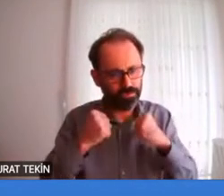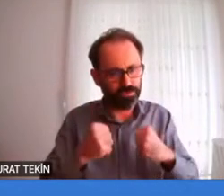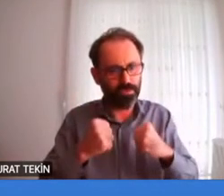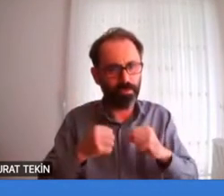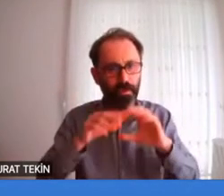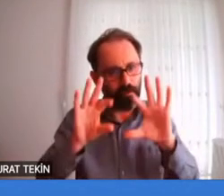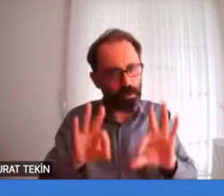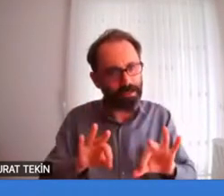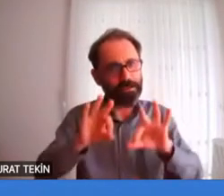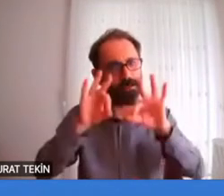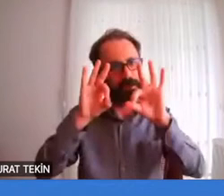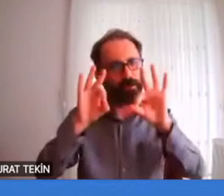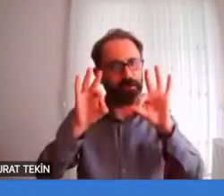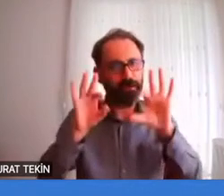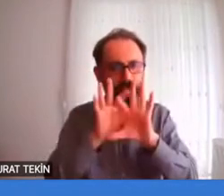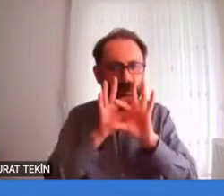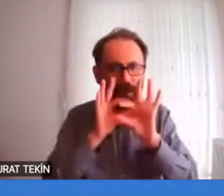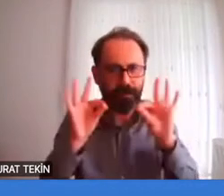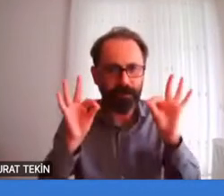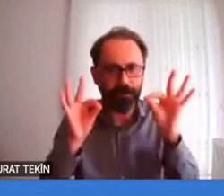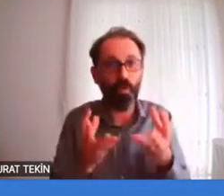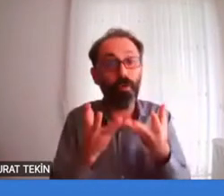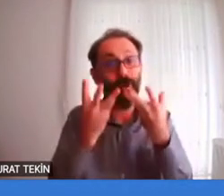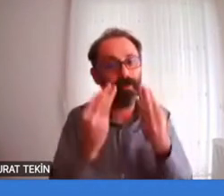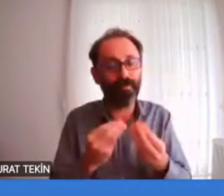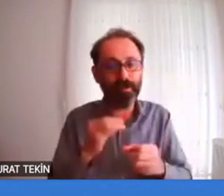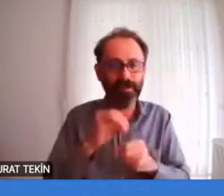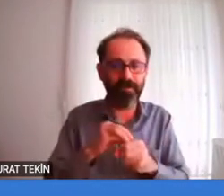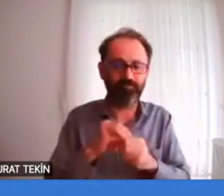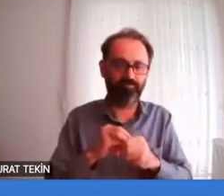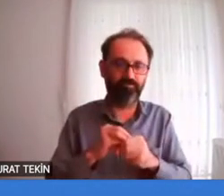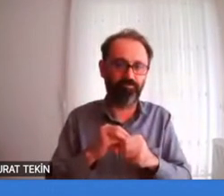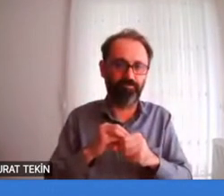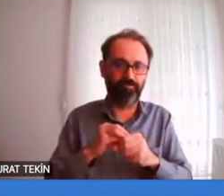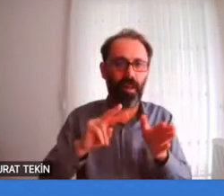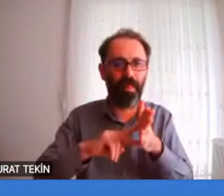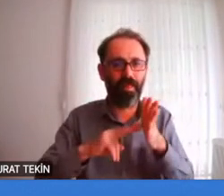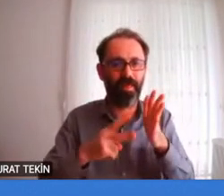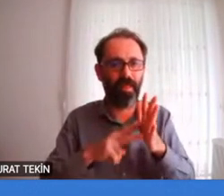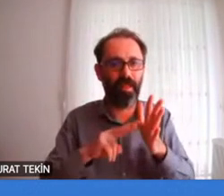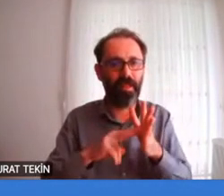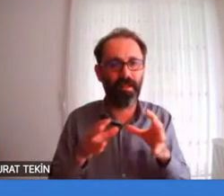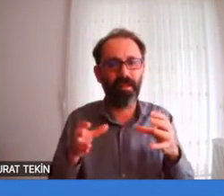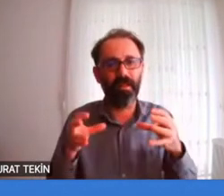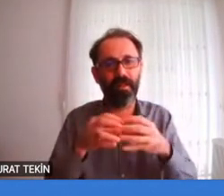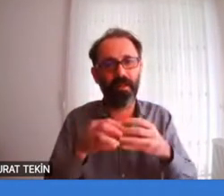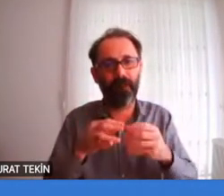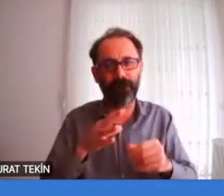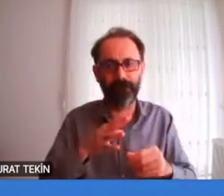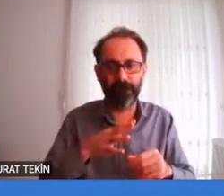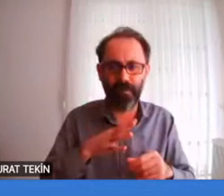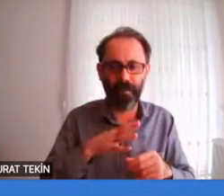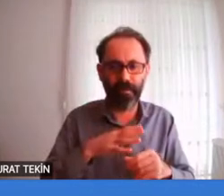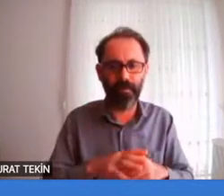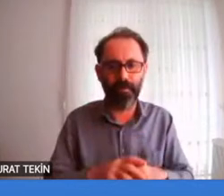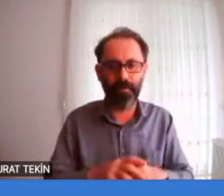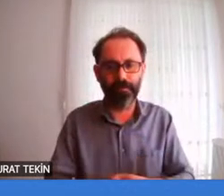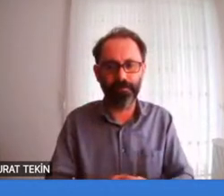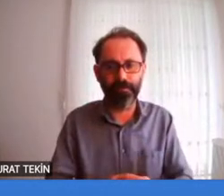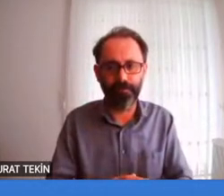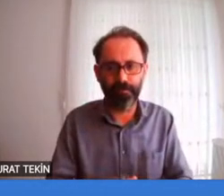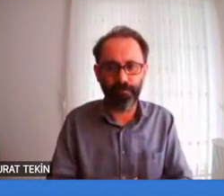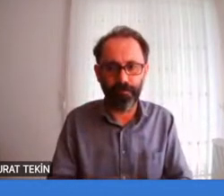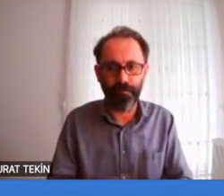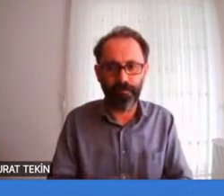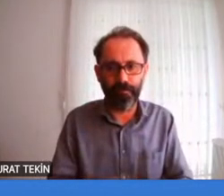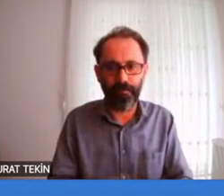huzurla sadece buraya konsantre olmamızı sağlayan kişidir aslında. Kendisi Federasyon Başkan Yardımcımız. Biz kendisi,